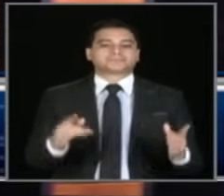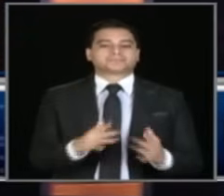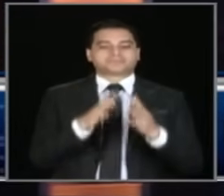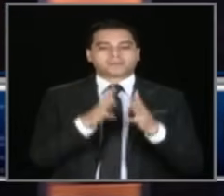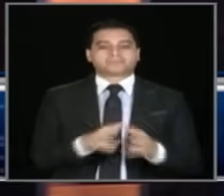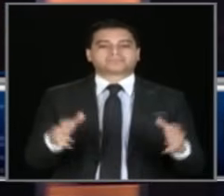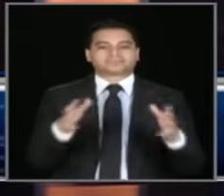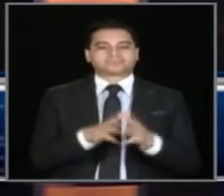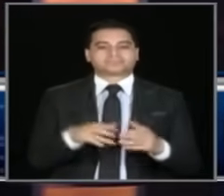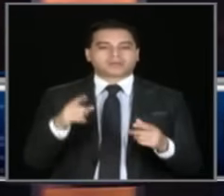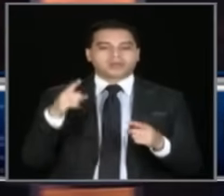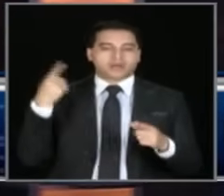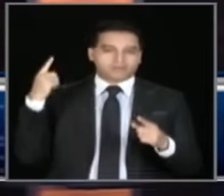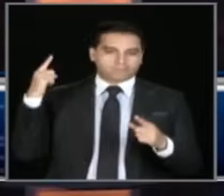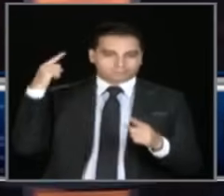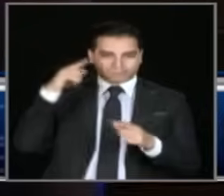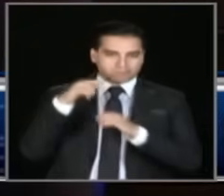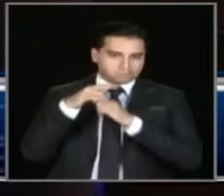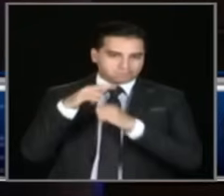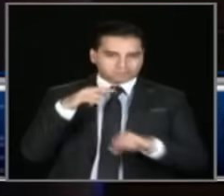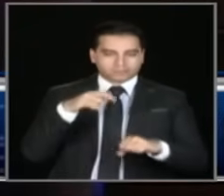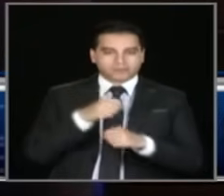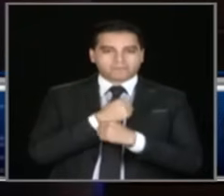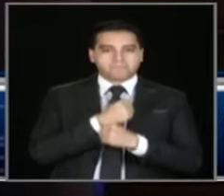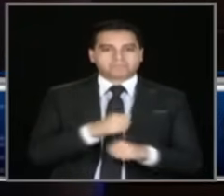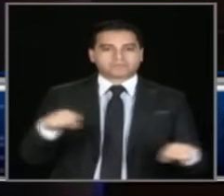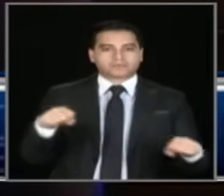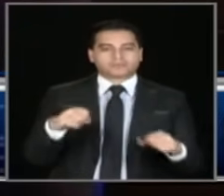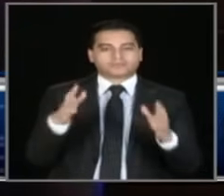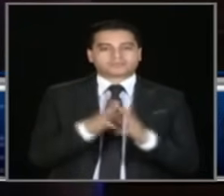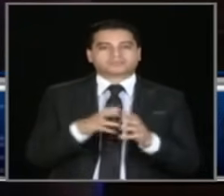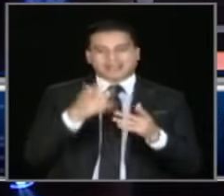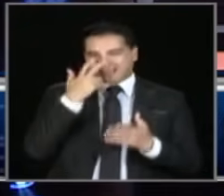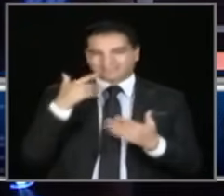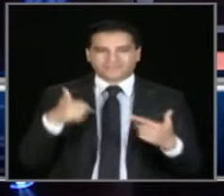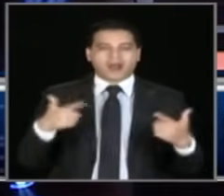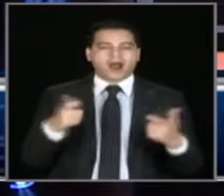اتدمرت في قصف جوي خلال الحرب العالمية الثانية.